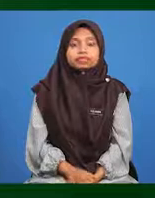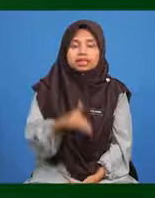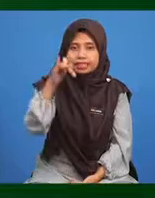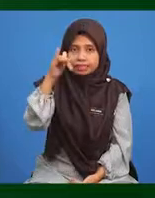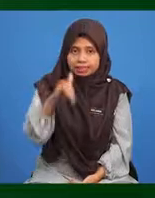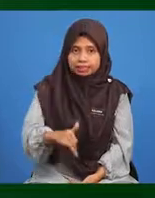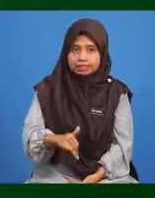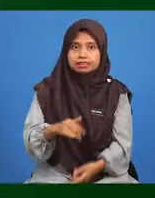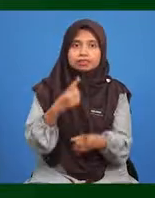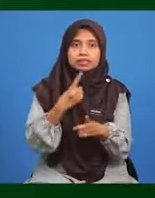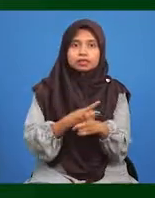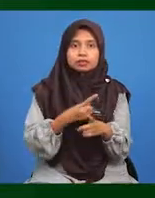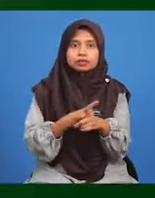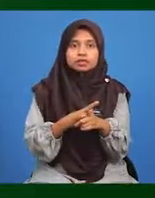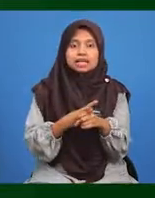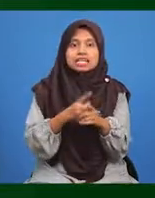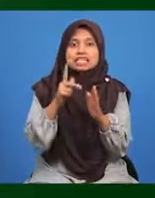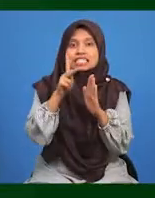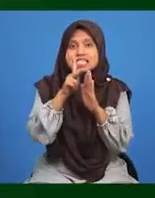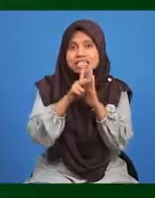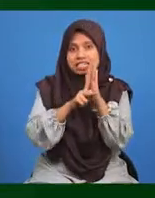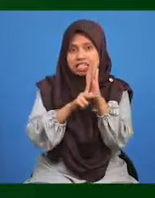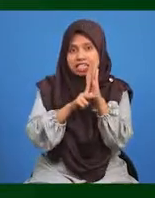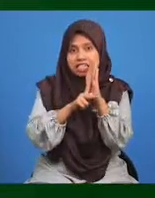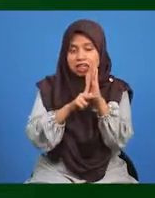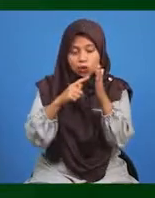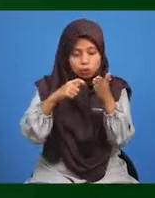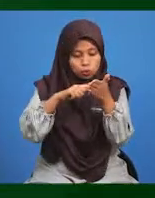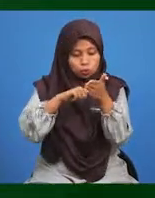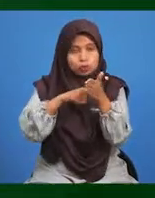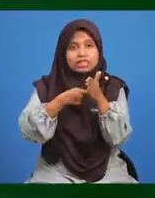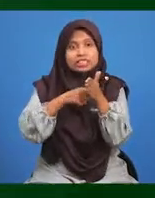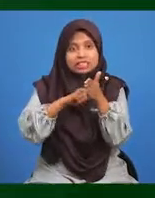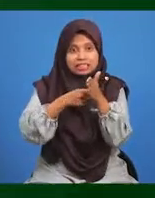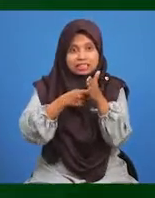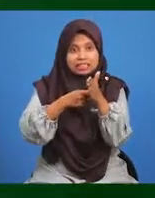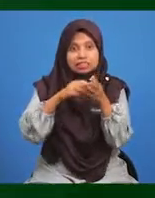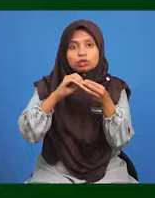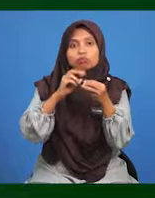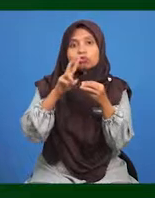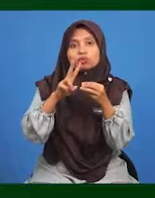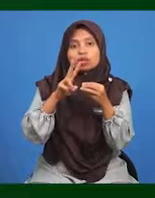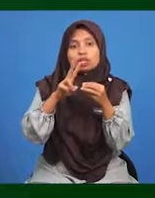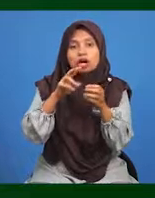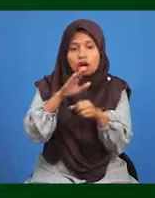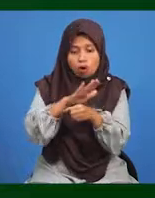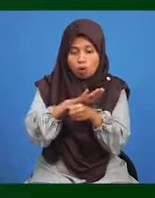Ya, jawapannya ialah kekunci. Perkataan yang kedua ialah